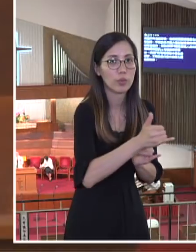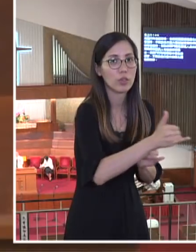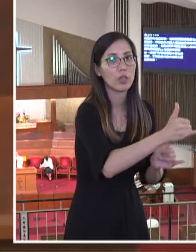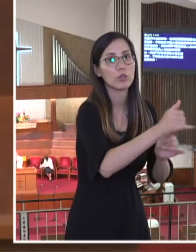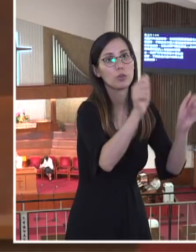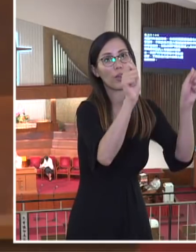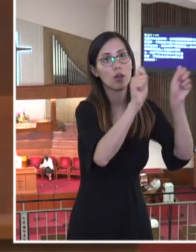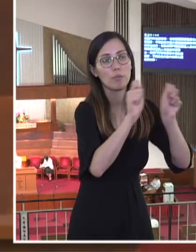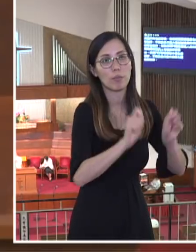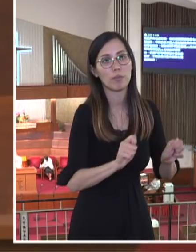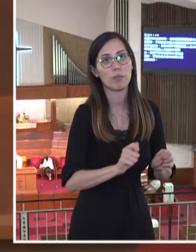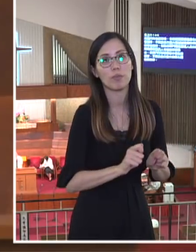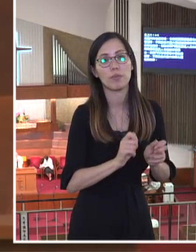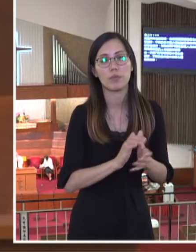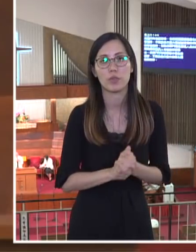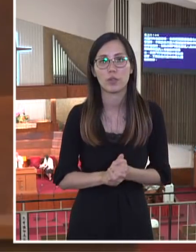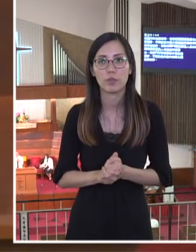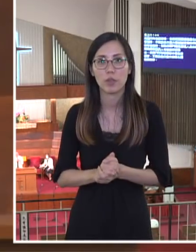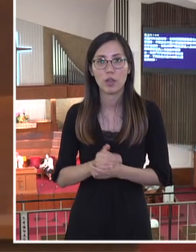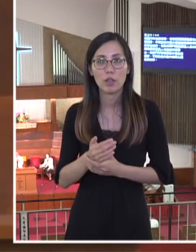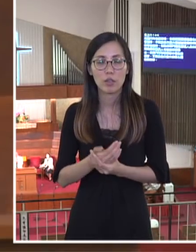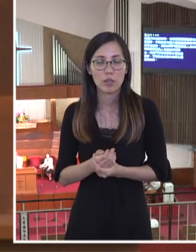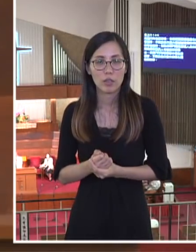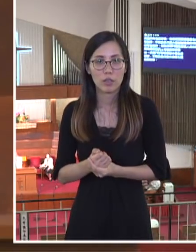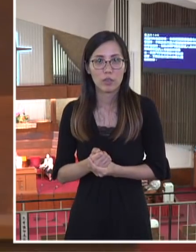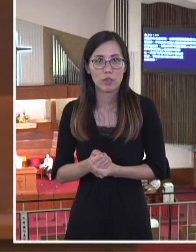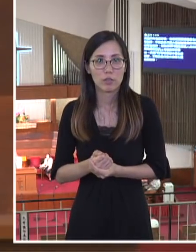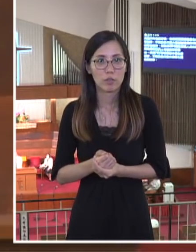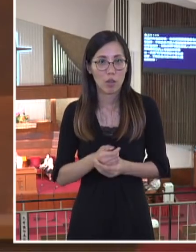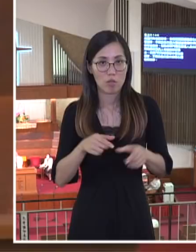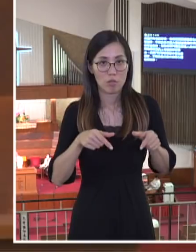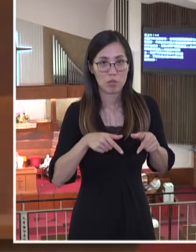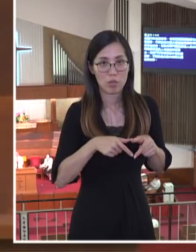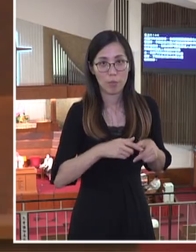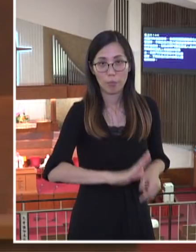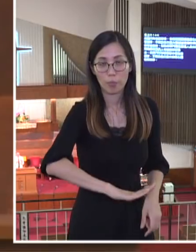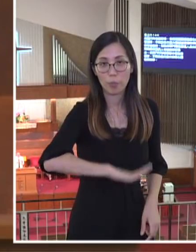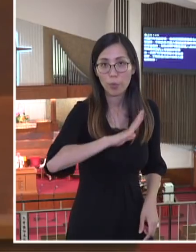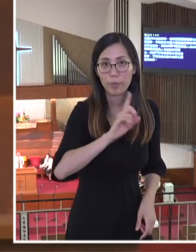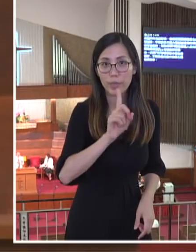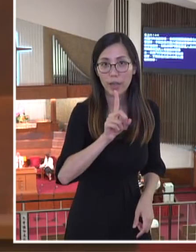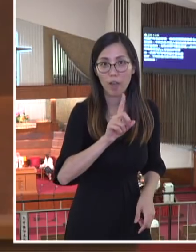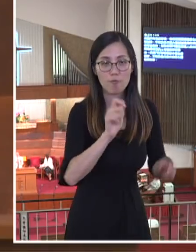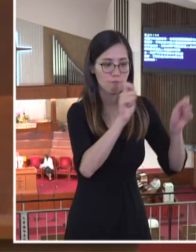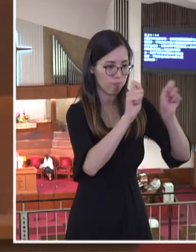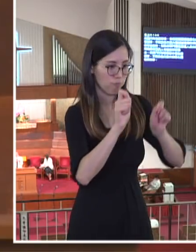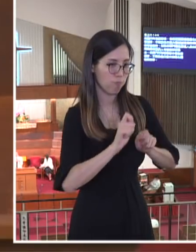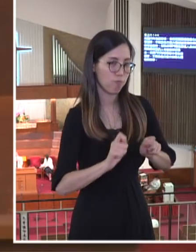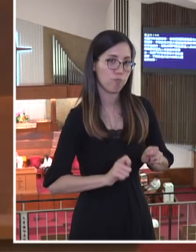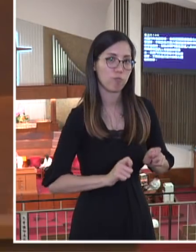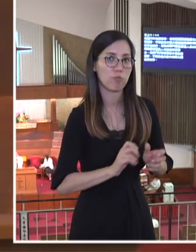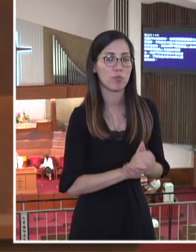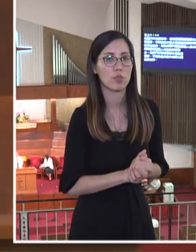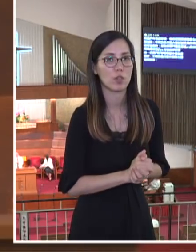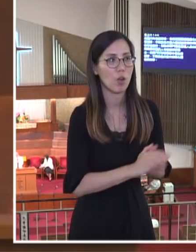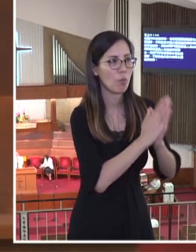罗门的心摆了的是一些偶像，是外邦那些的即是拜偶